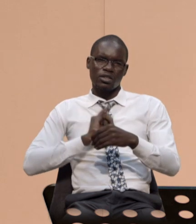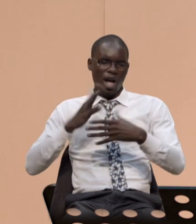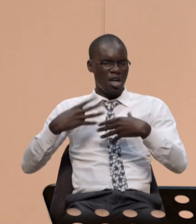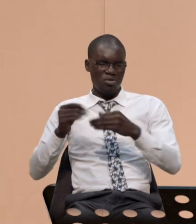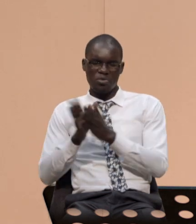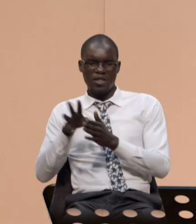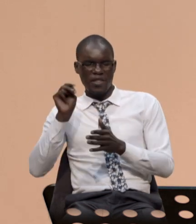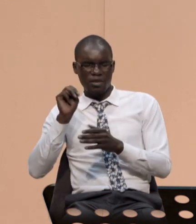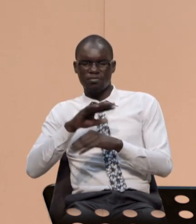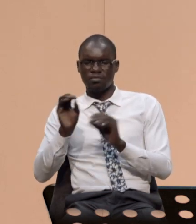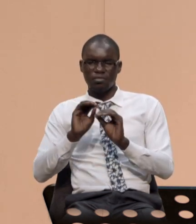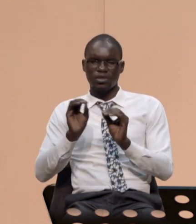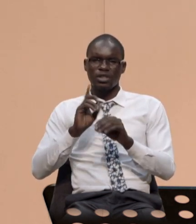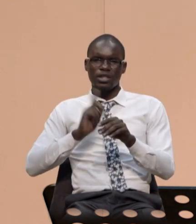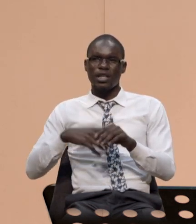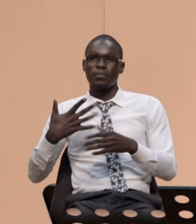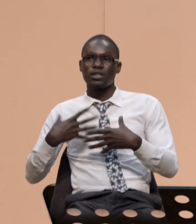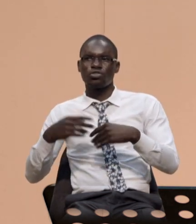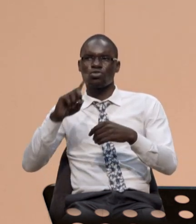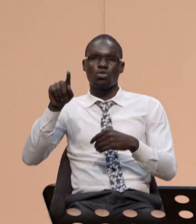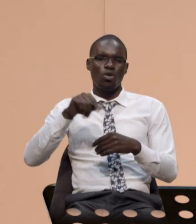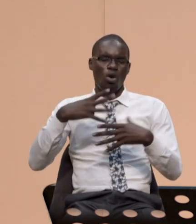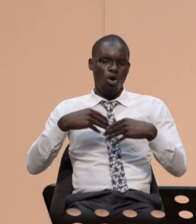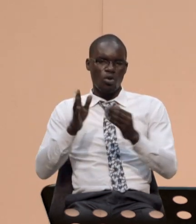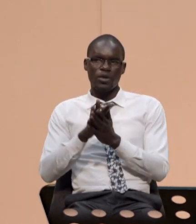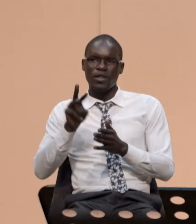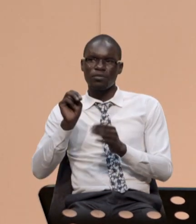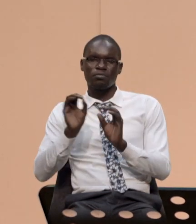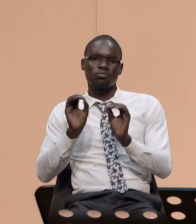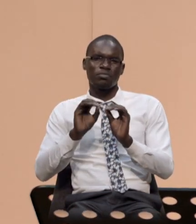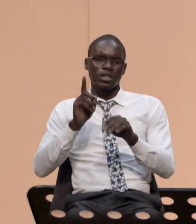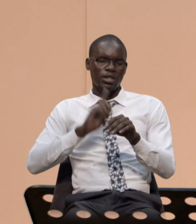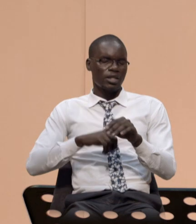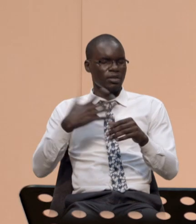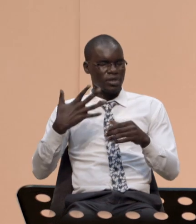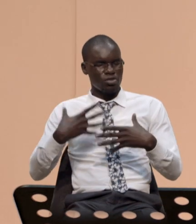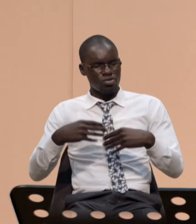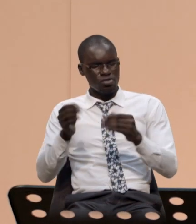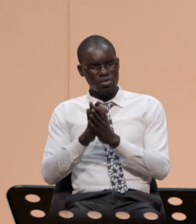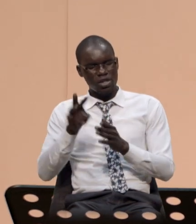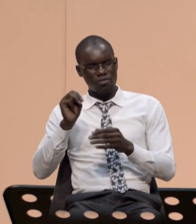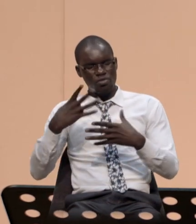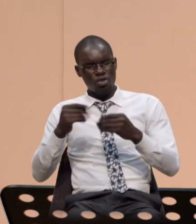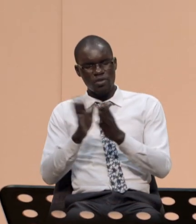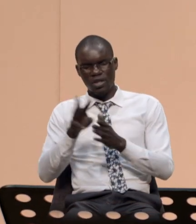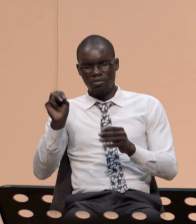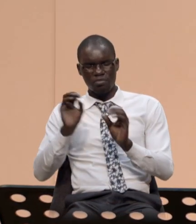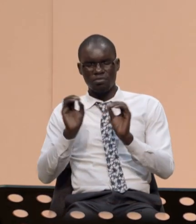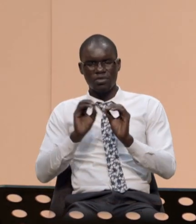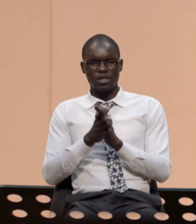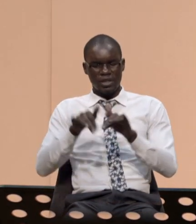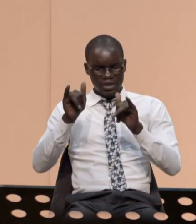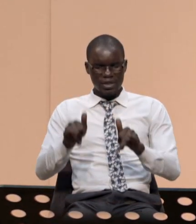with them. When things go wrong, don't go with them. Vitu vikienda mbaya, usiende navyo. Retain your